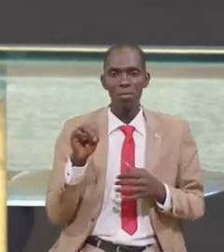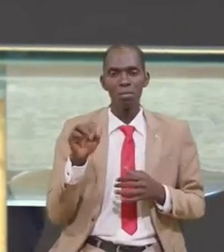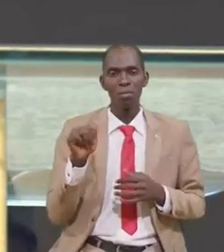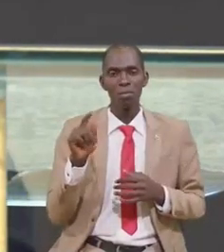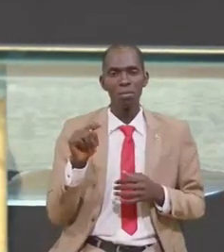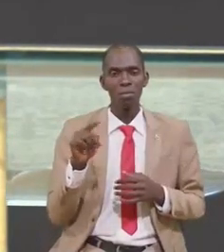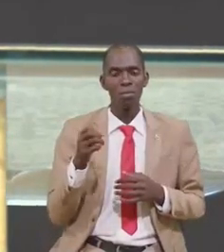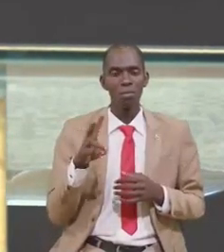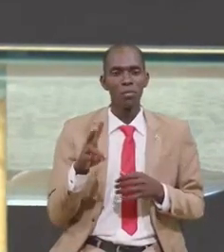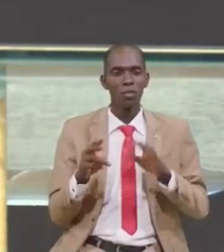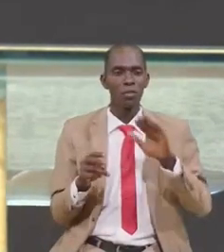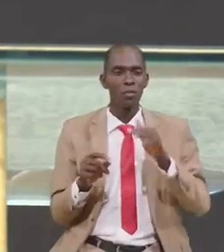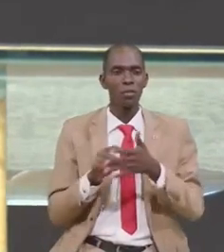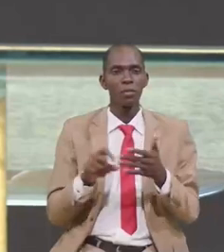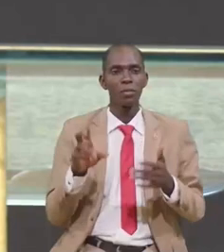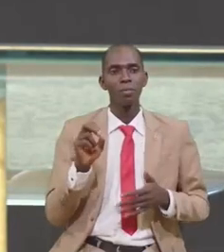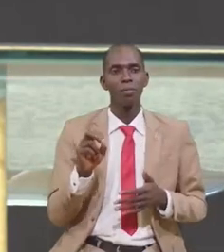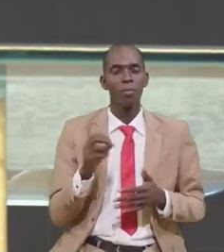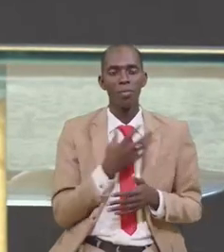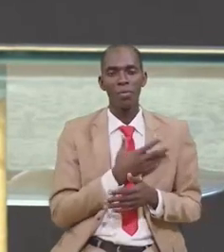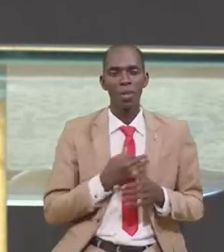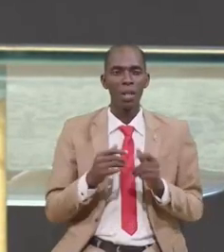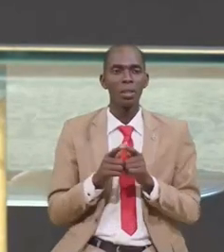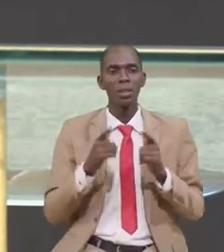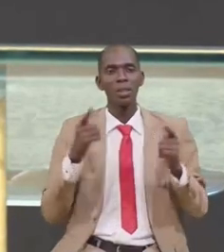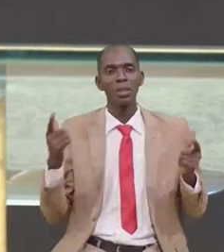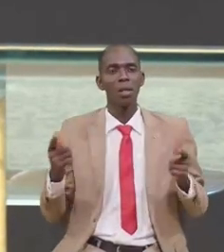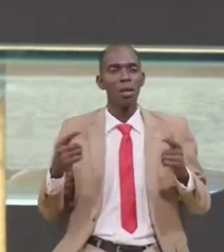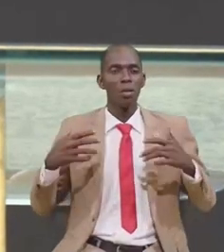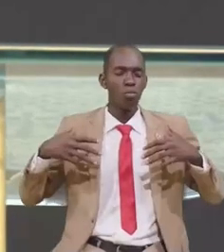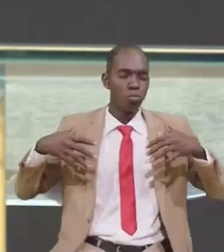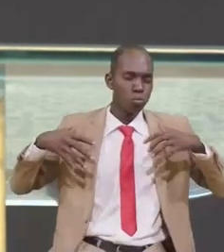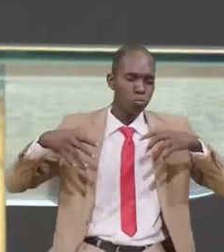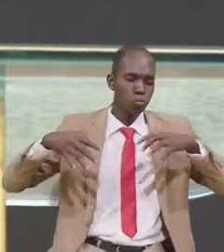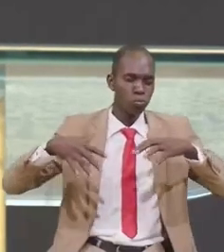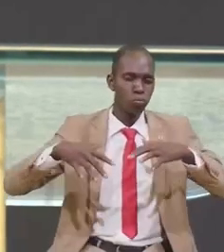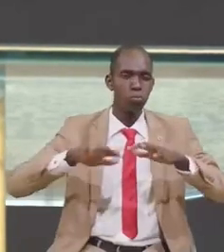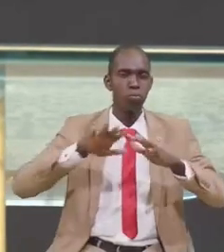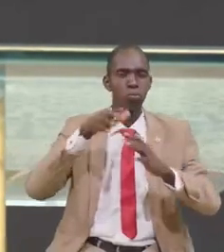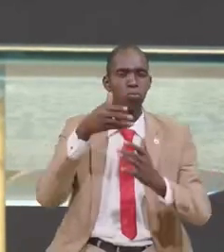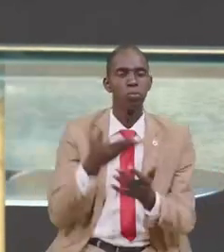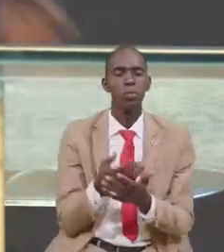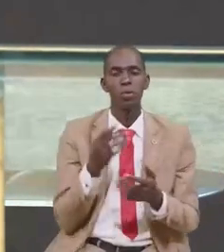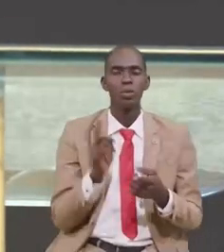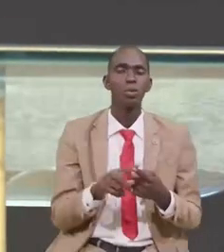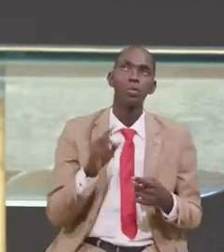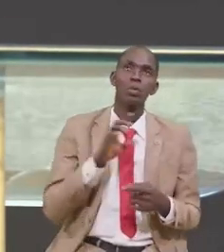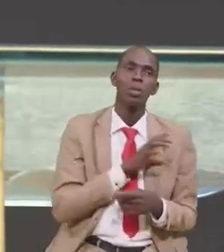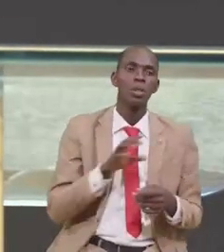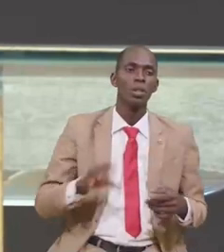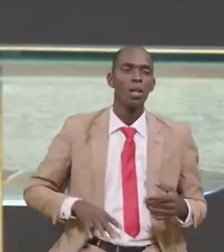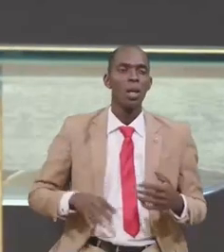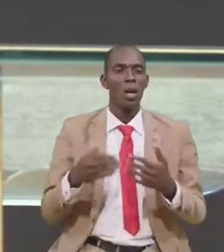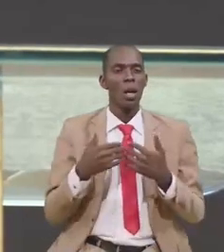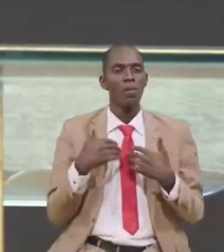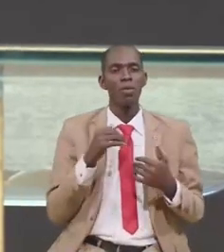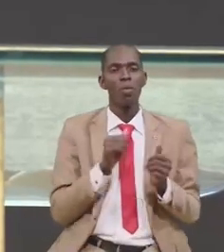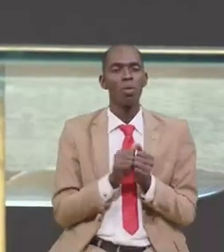30. Alors s'approcha de lui une grande foule, ayant avec elle des